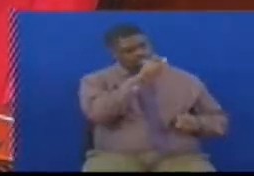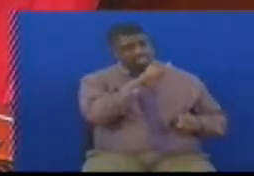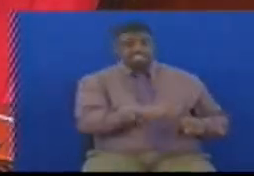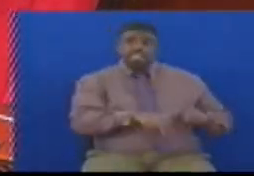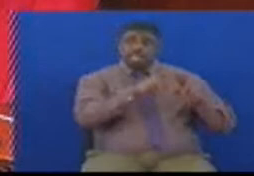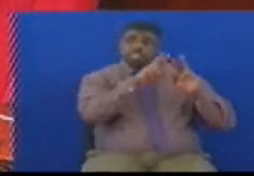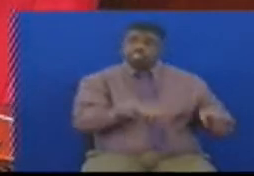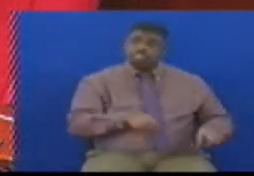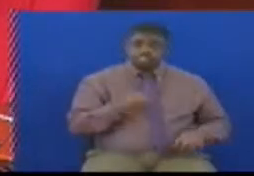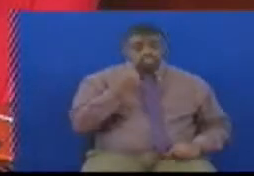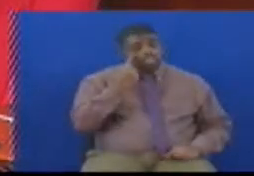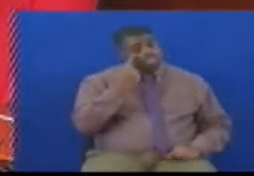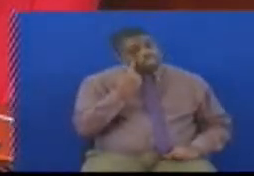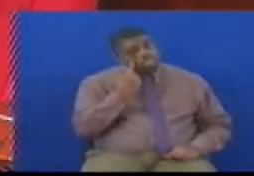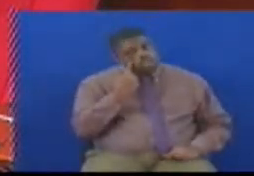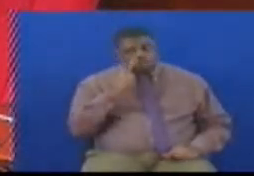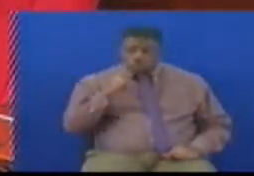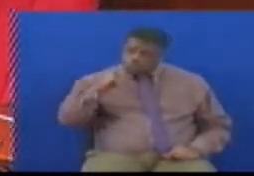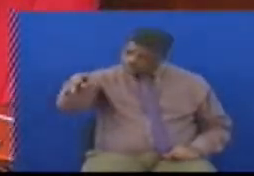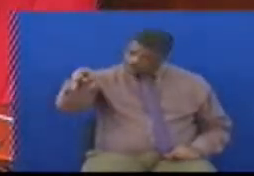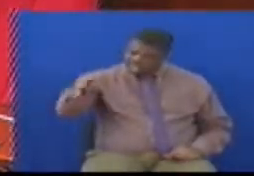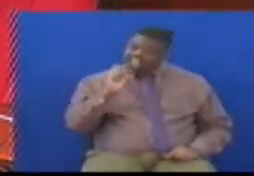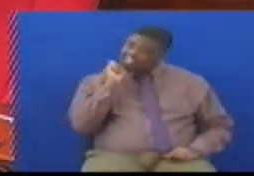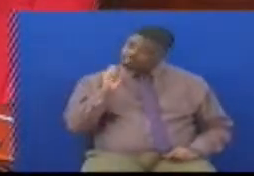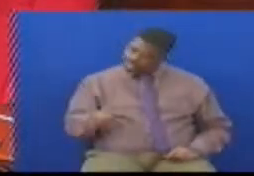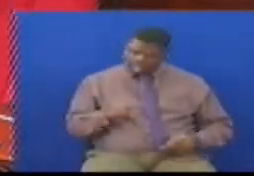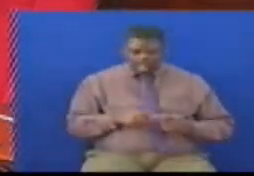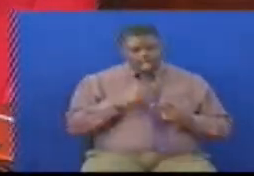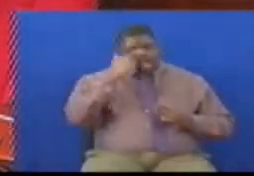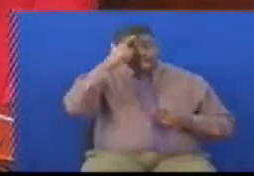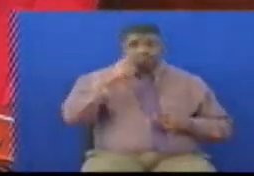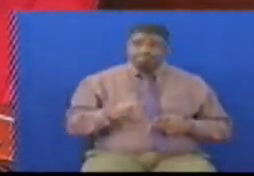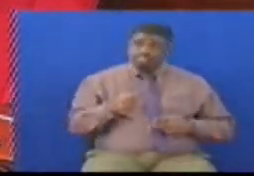ni jicho lako wewe Mheshimiwa Spika. Na